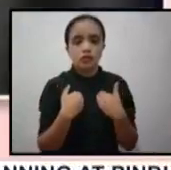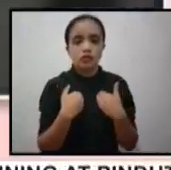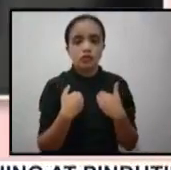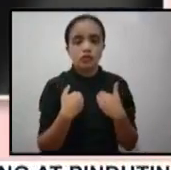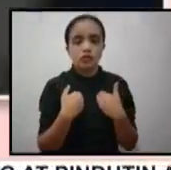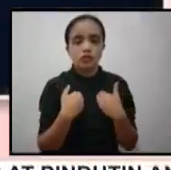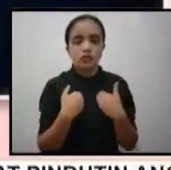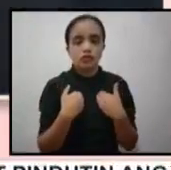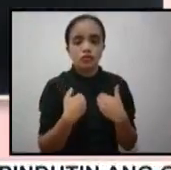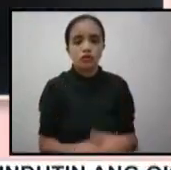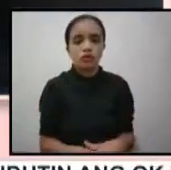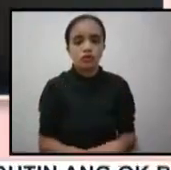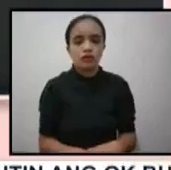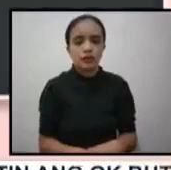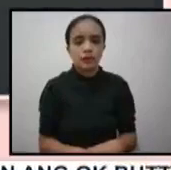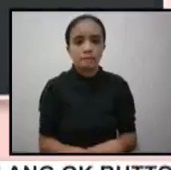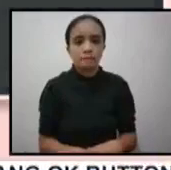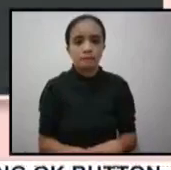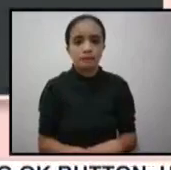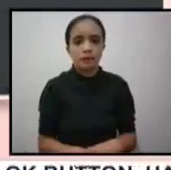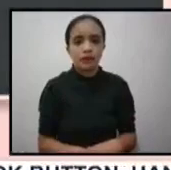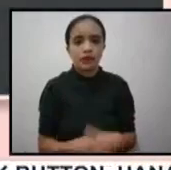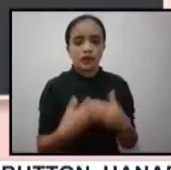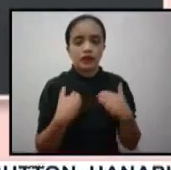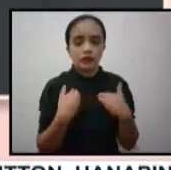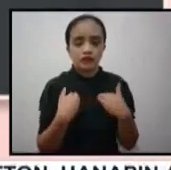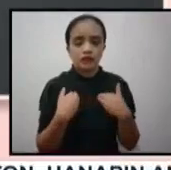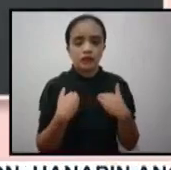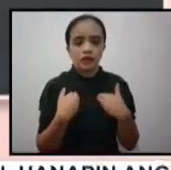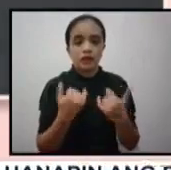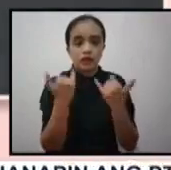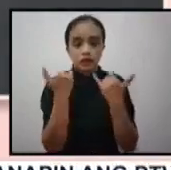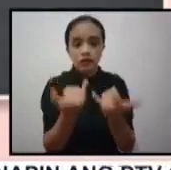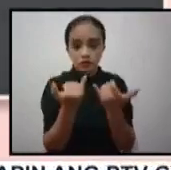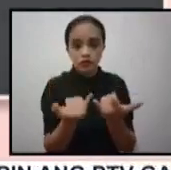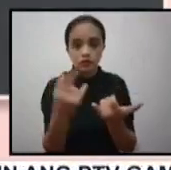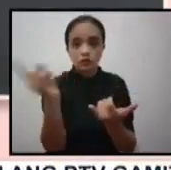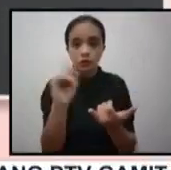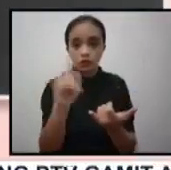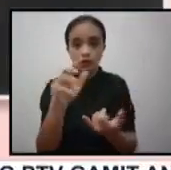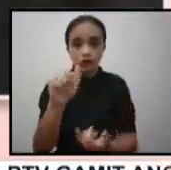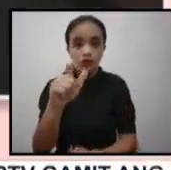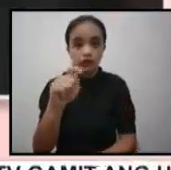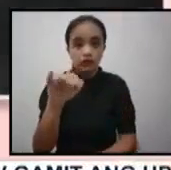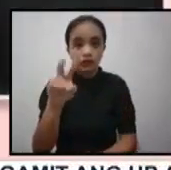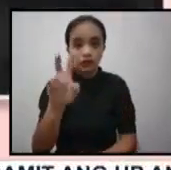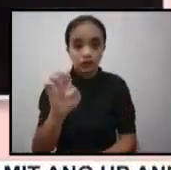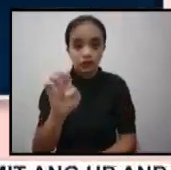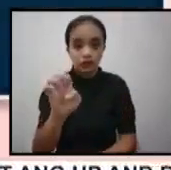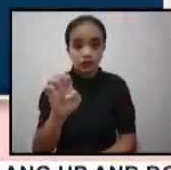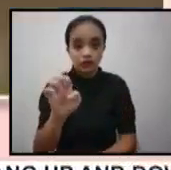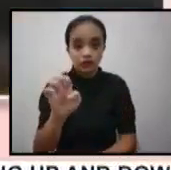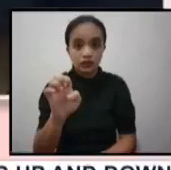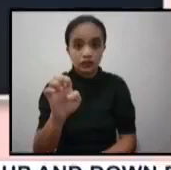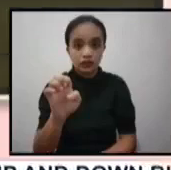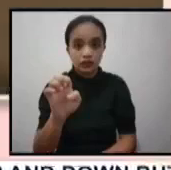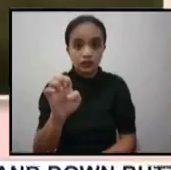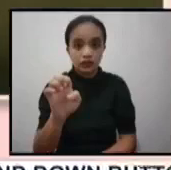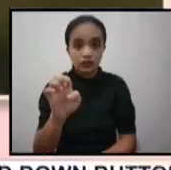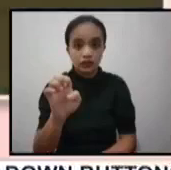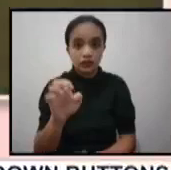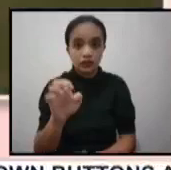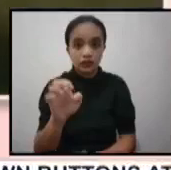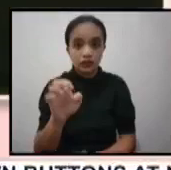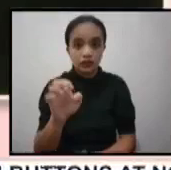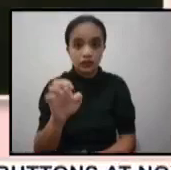wounded. Right now, sir, yung update is nasa 10 na yung wounded ng ating PNP counterpart.